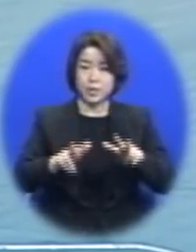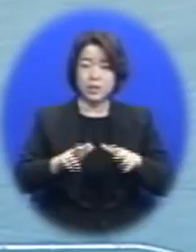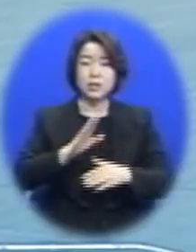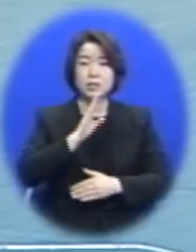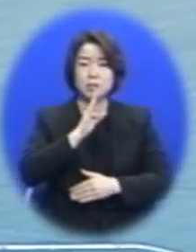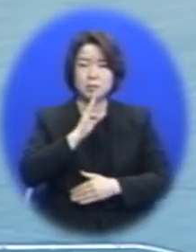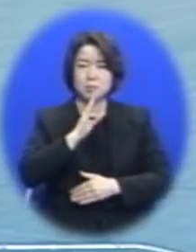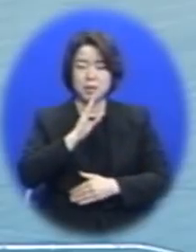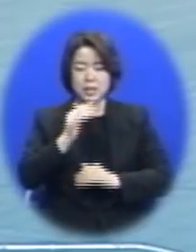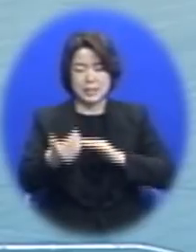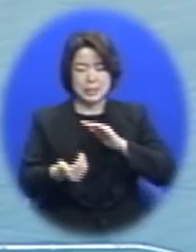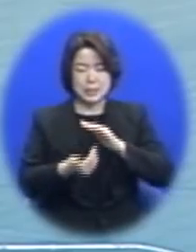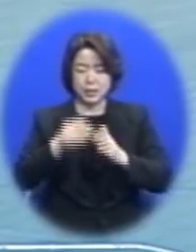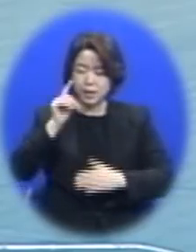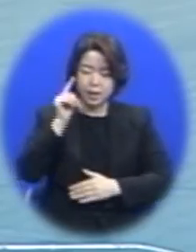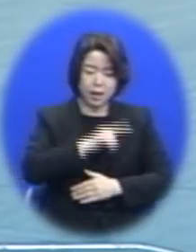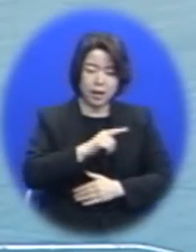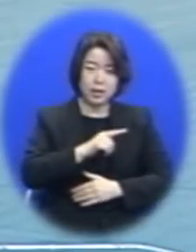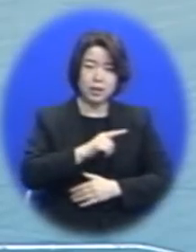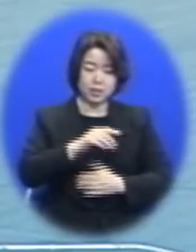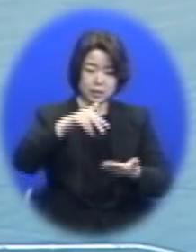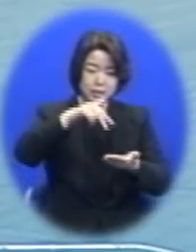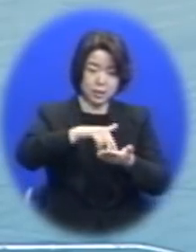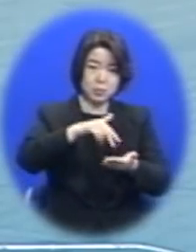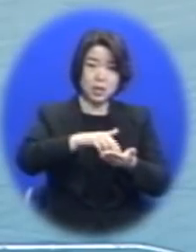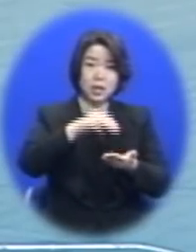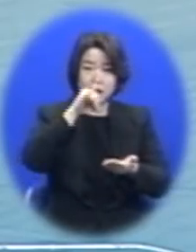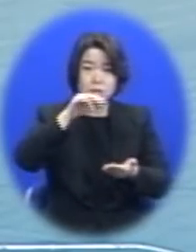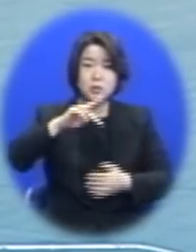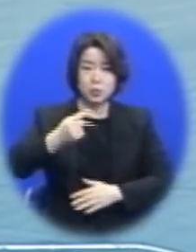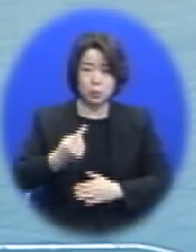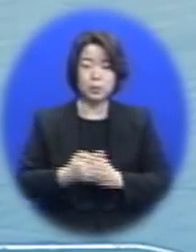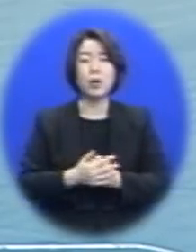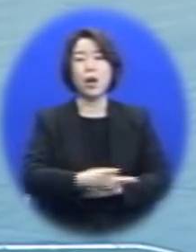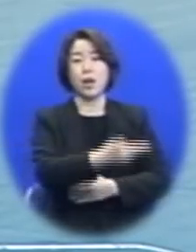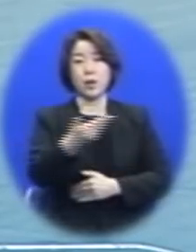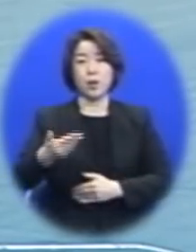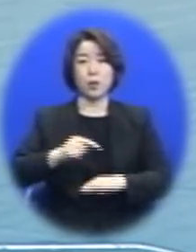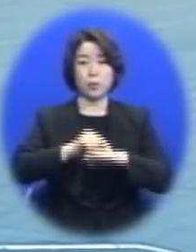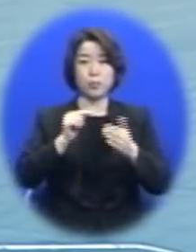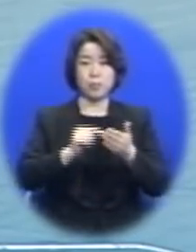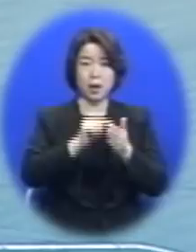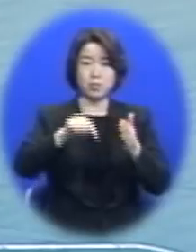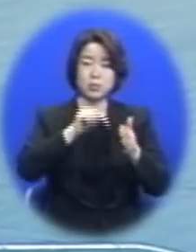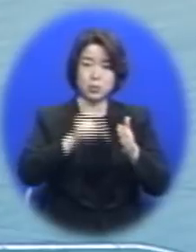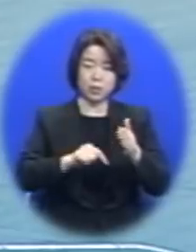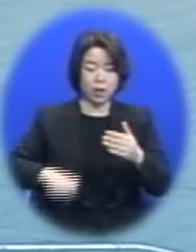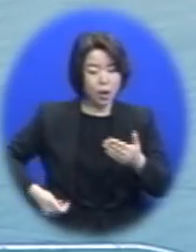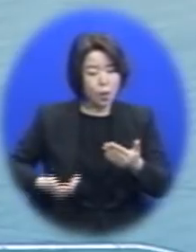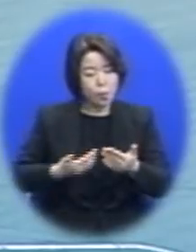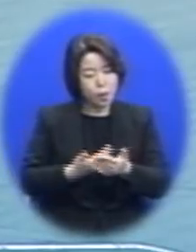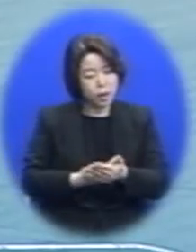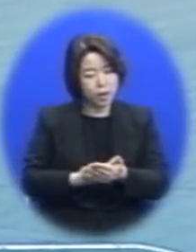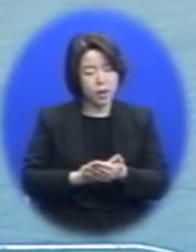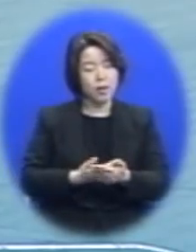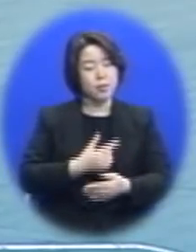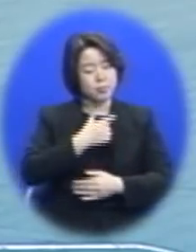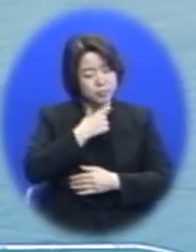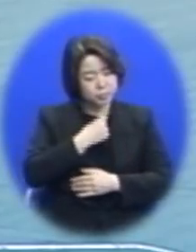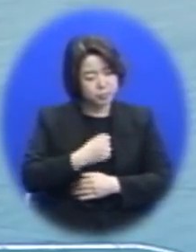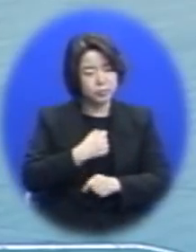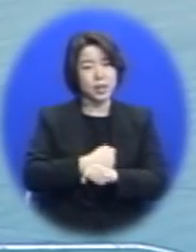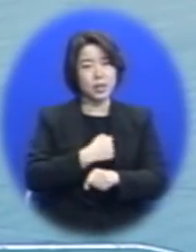최악의 상태에 몰려 있다고 하더라도 여러분의 마음속에 회계 해야지 라는 마음이 있다면